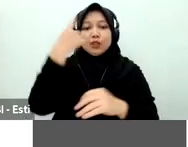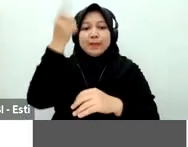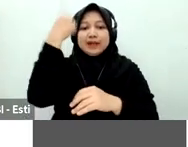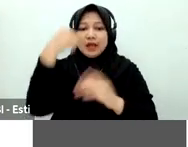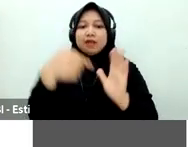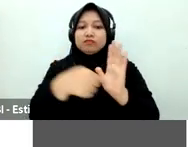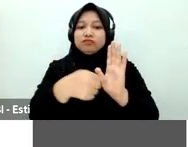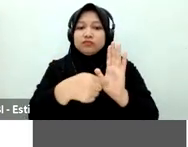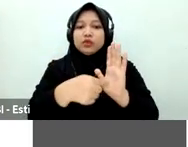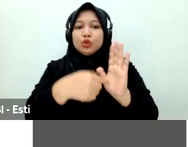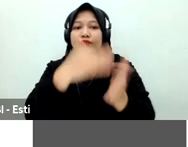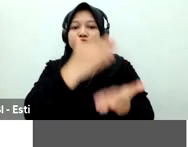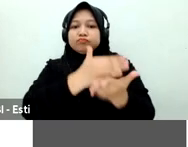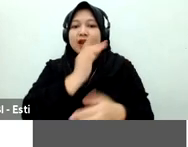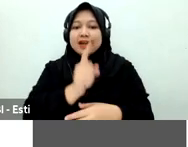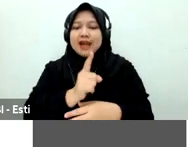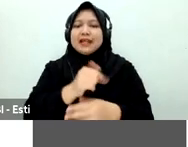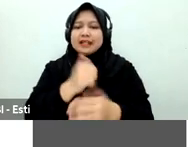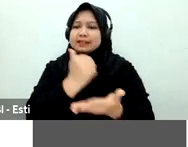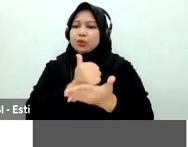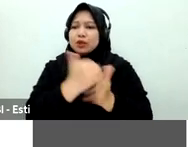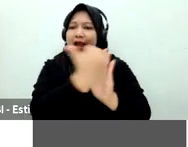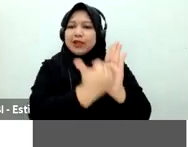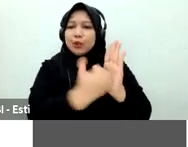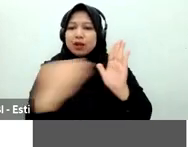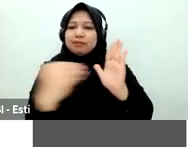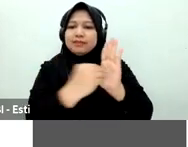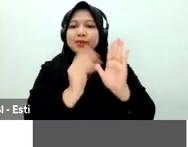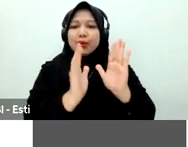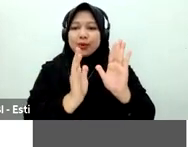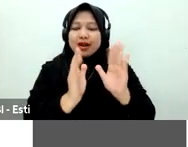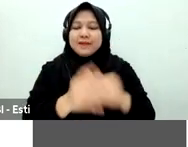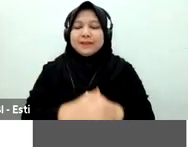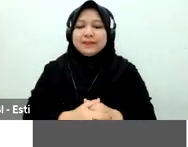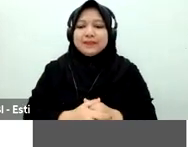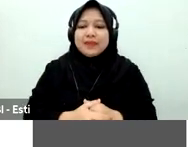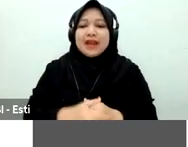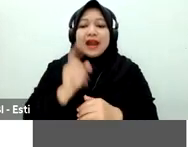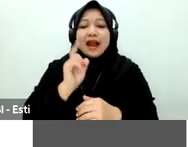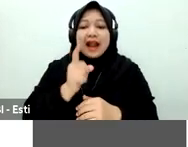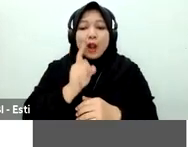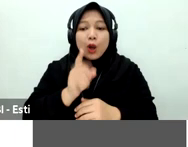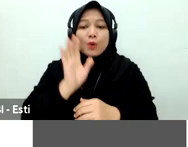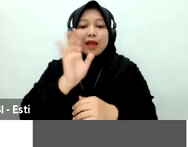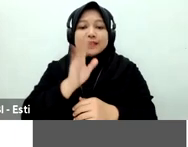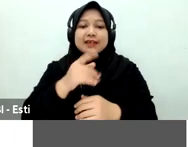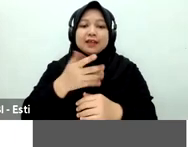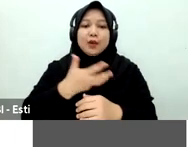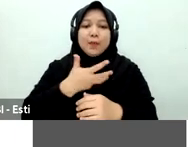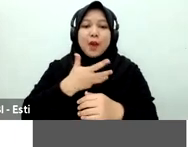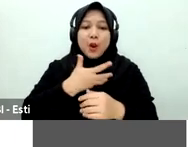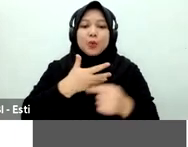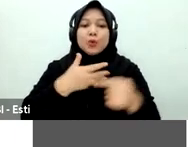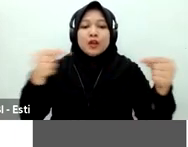sini sudah ada Jadi kalau melakukan upaya terkait dengan penguatan misalnya itu setirnya ada